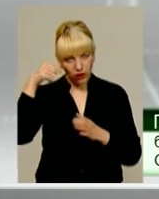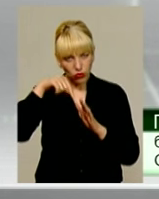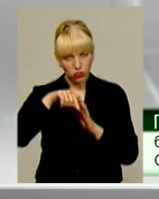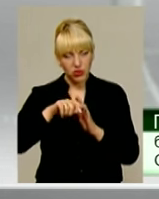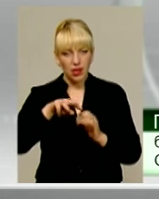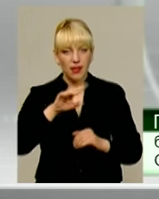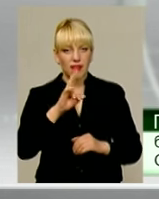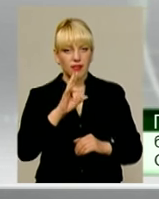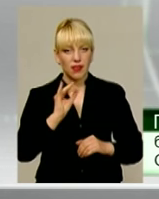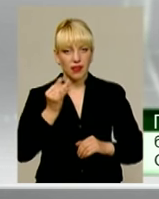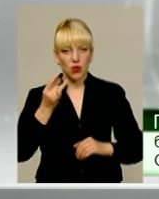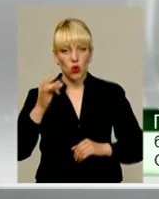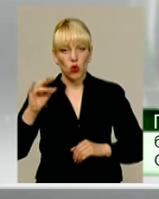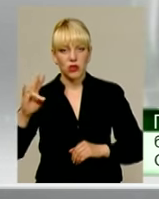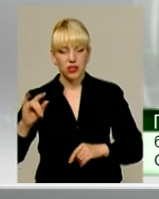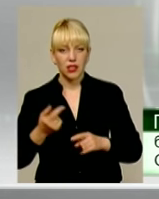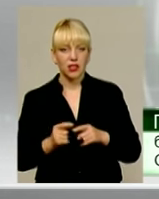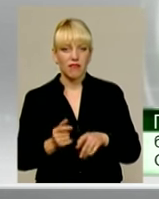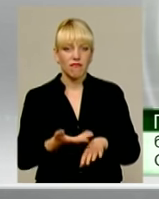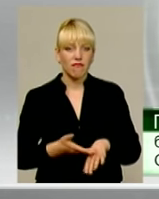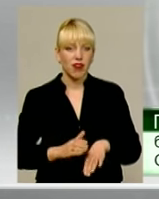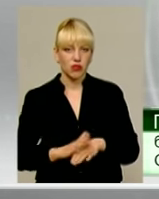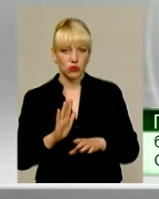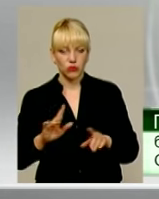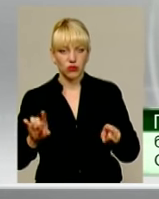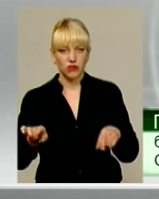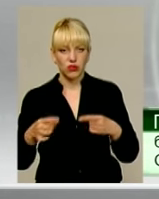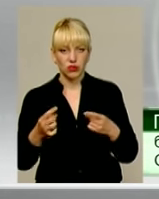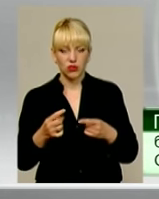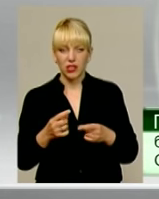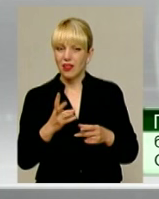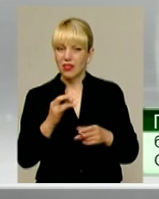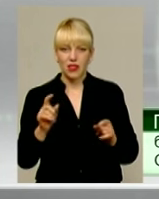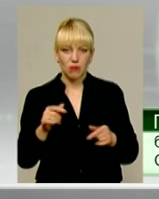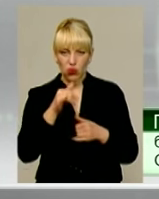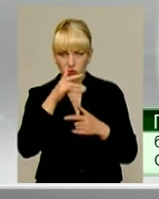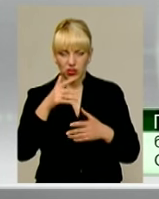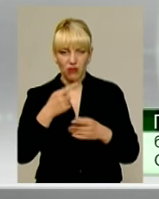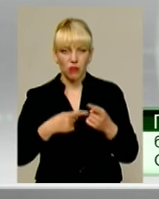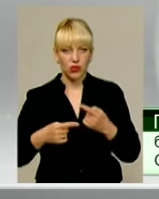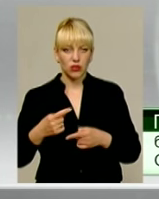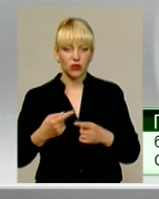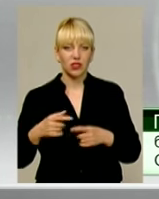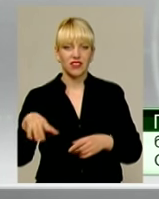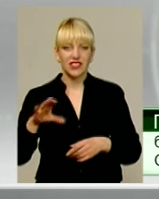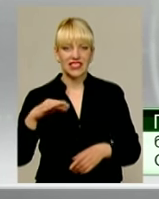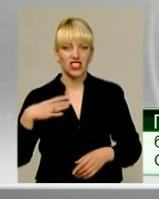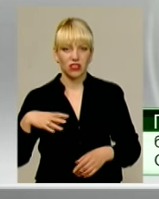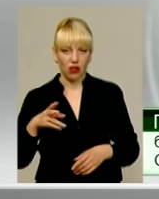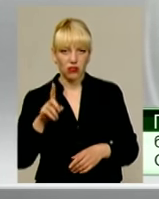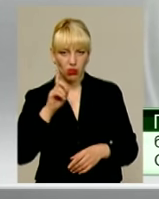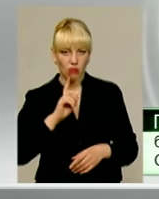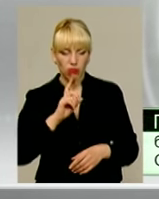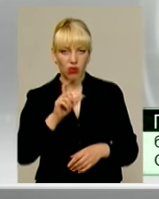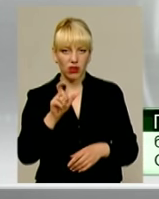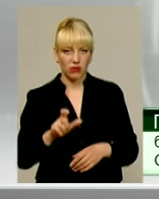нейрони. Їх потім за любі мільйони доларів не встановиш. Ніхто не хоче слухати. Ждуть, терпливо ждуть, коли він просто